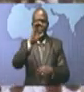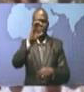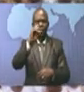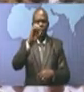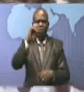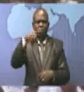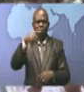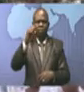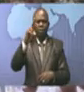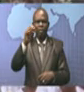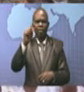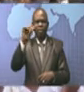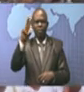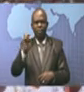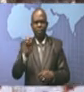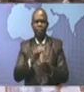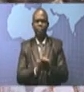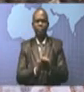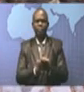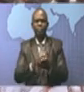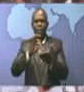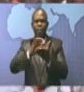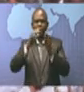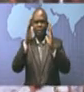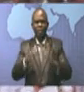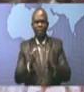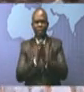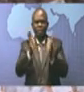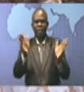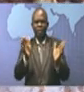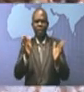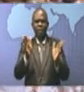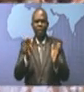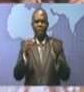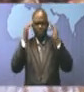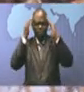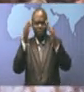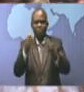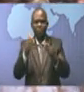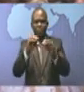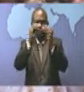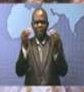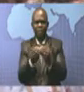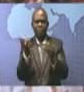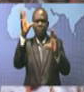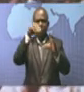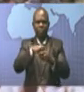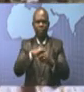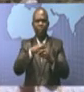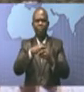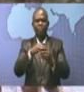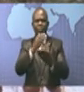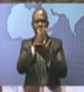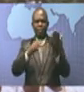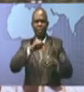Mvouyekoulé, secrétaire national chargé des ligues affiliées au parti CNDD-FDD, a vivement remercié les femmes